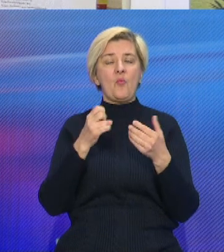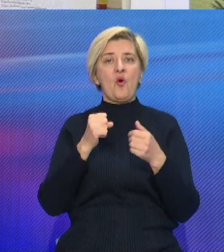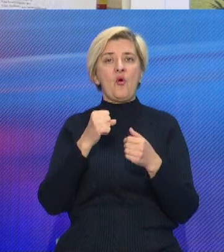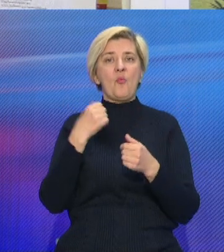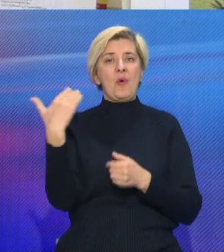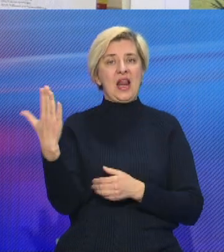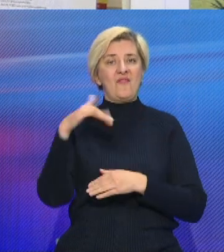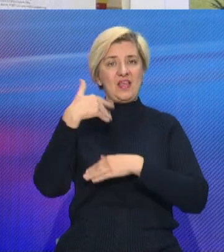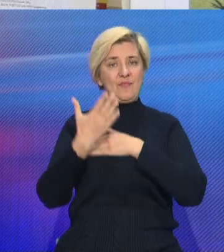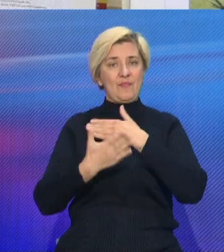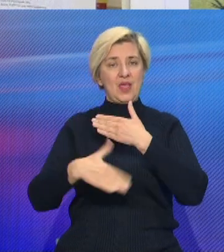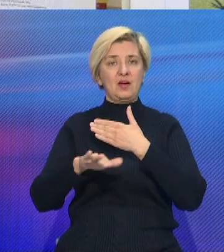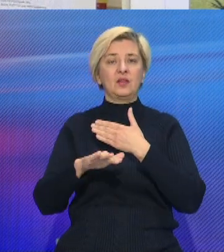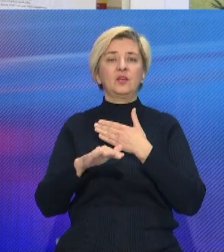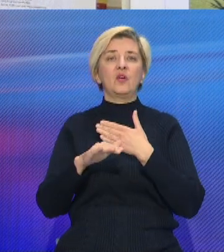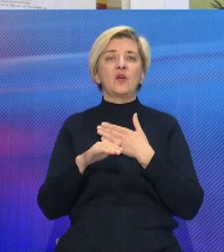склоне,